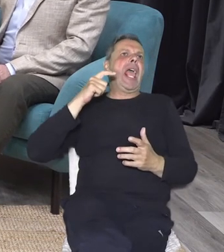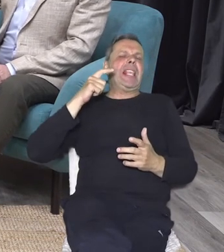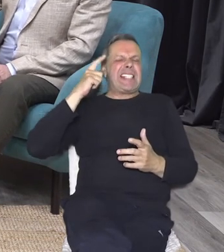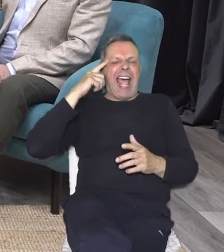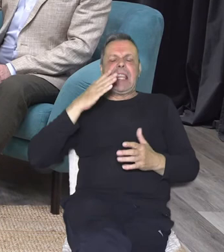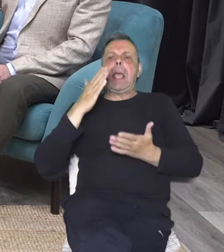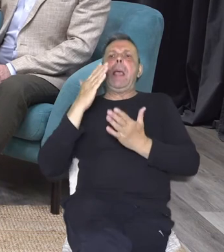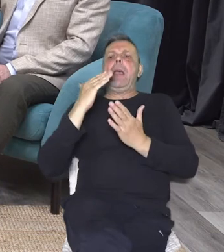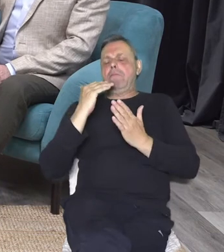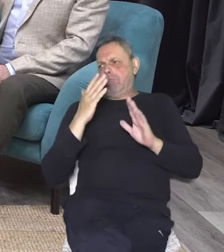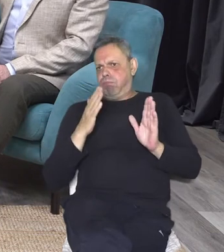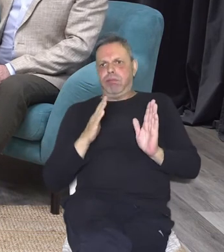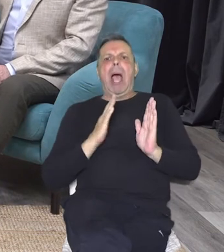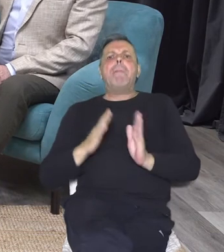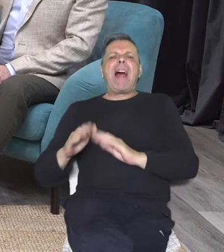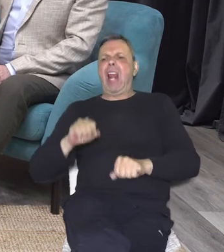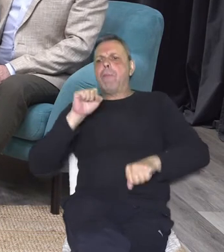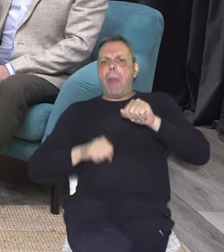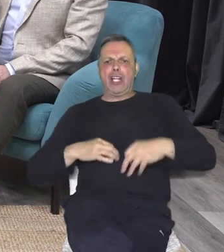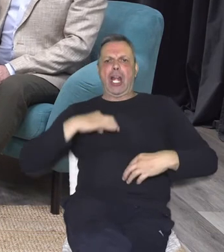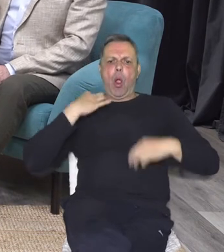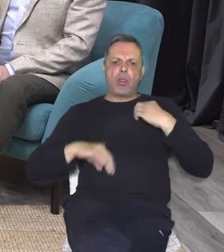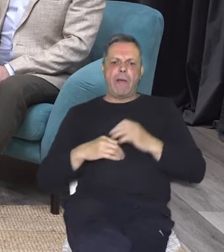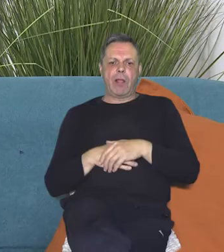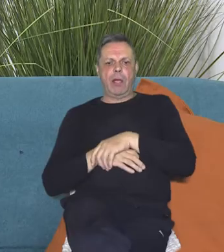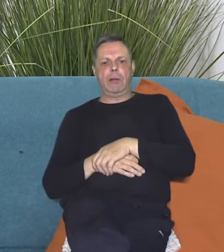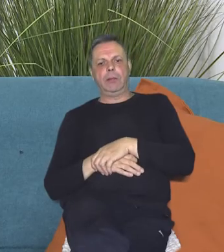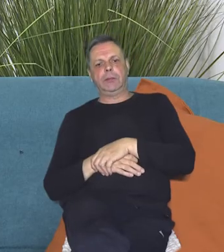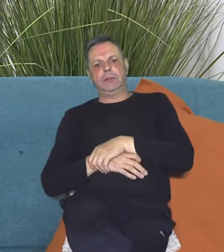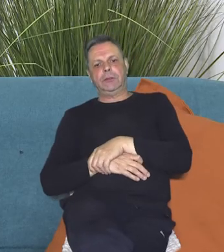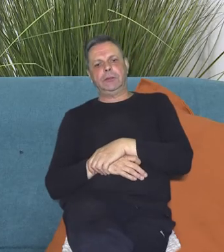pravila ponašanja, odijevanja itd.?